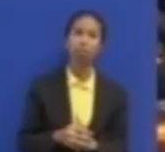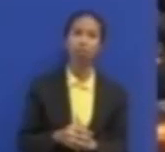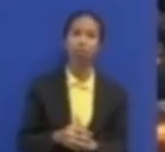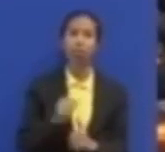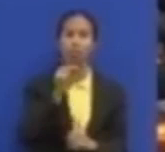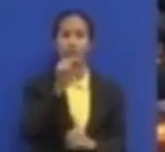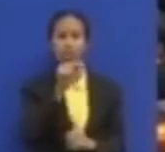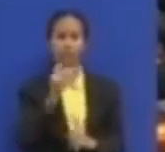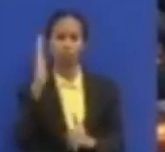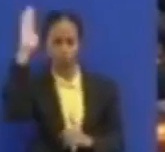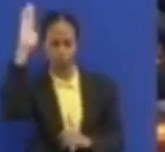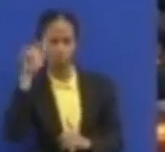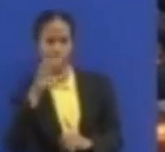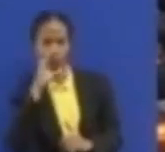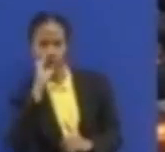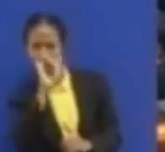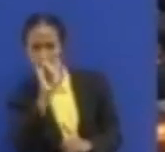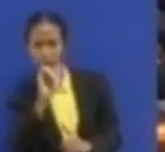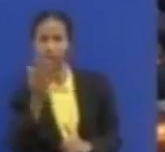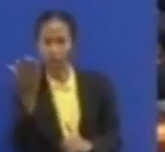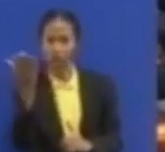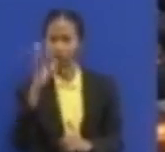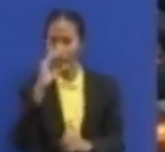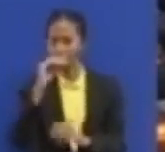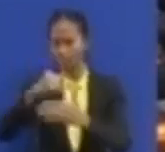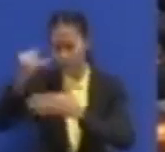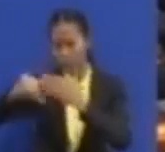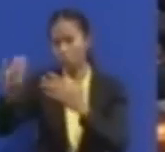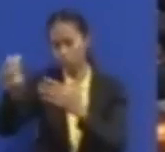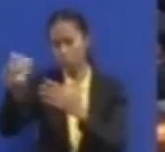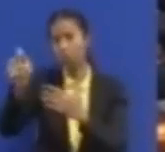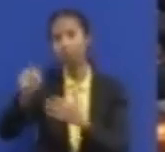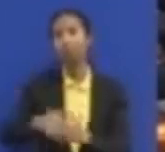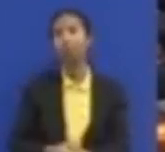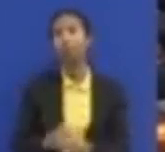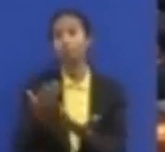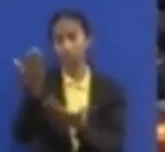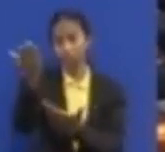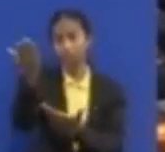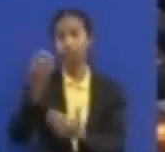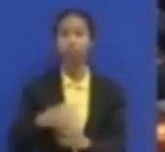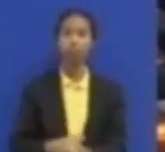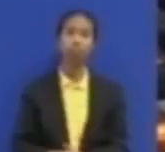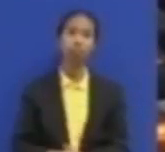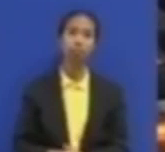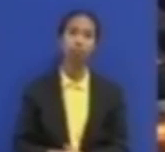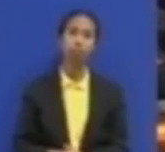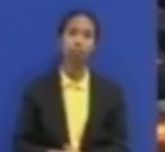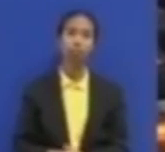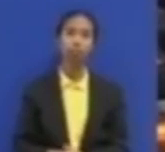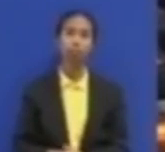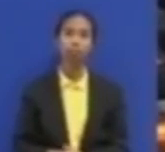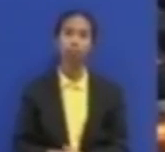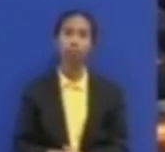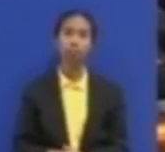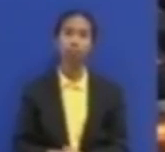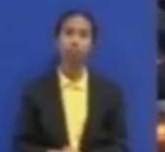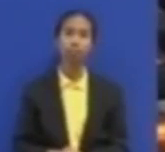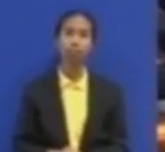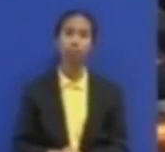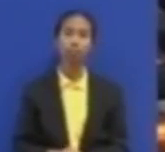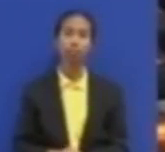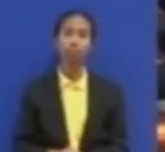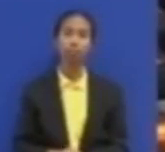ยังไม่ได้พูดเลยเอาให้จบเชิญครับ ท่านประธานสภาที่เคารพค่ะ ตกลง ขอเสียงผู้หญิงบ้างค่